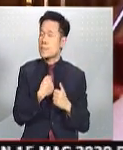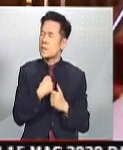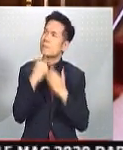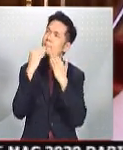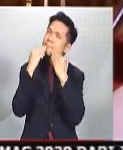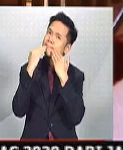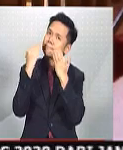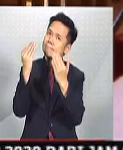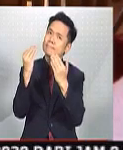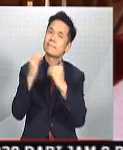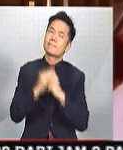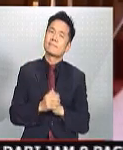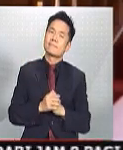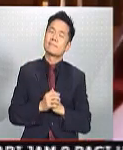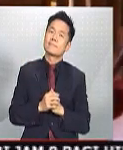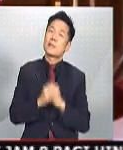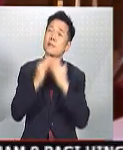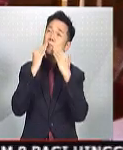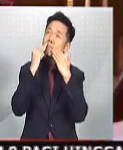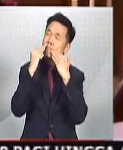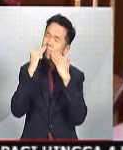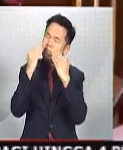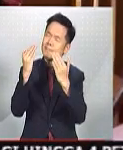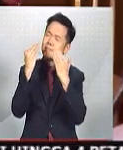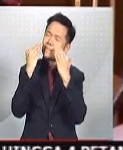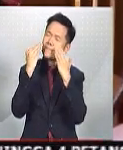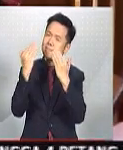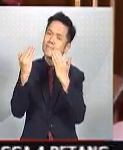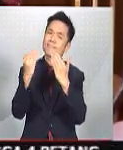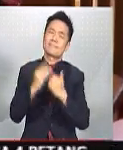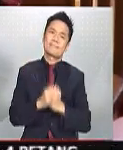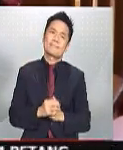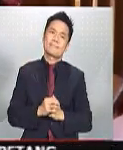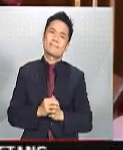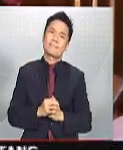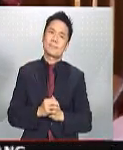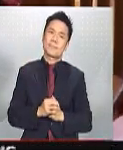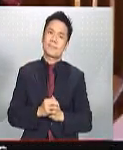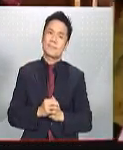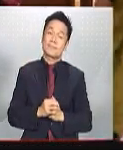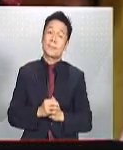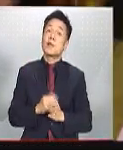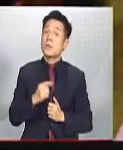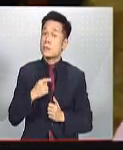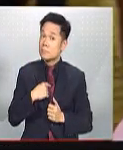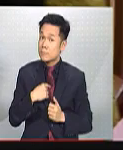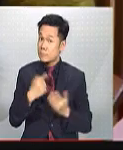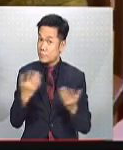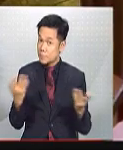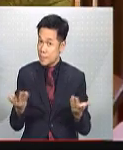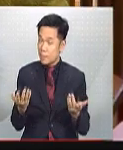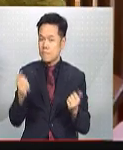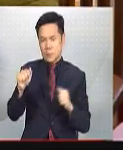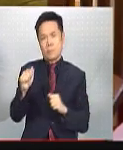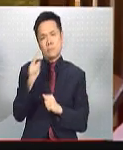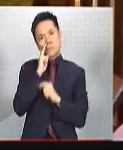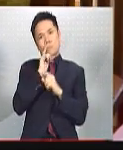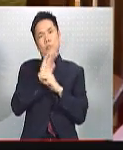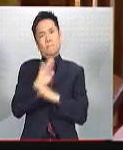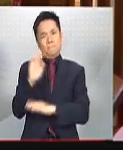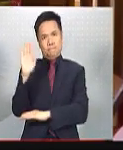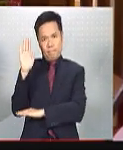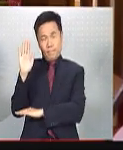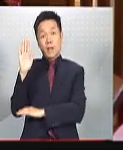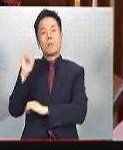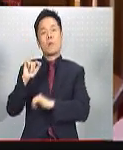amat bersyukur dan berterima kasih sangat. Dan saya hanya boleh berjanji